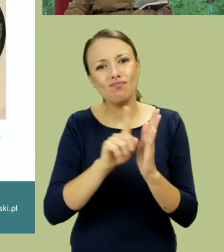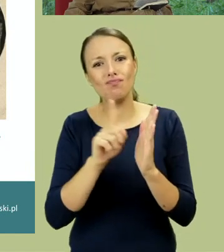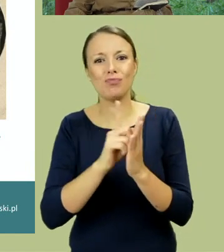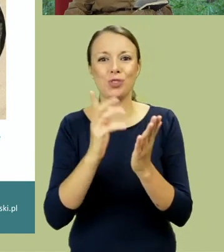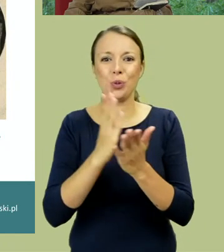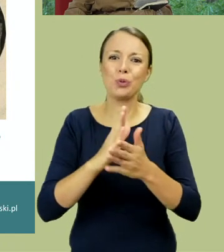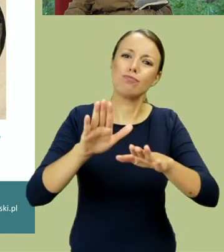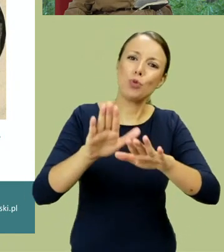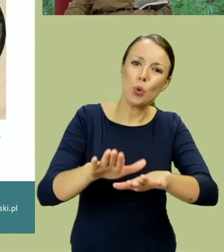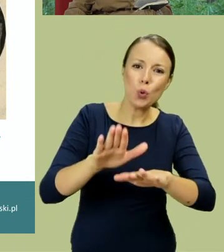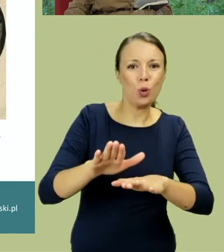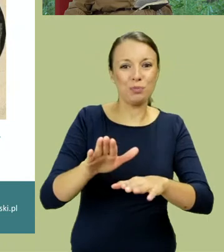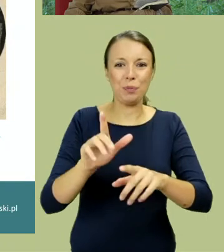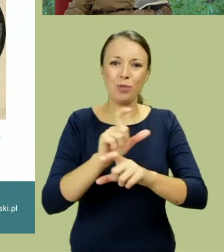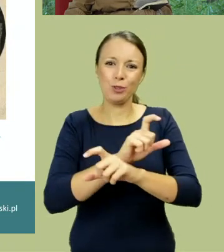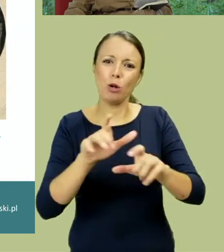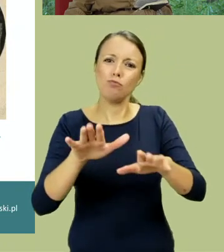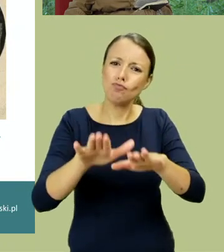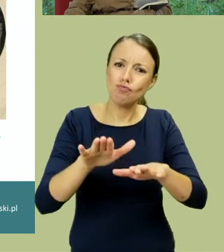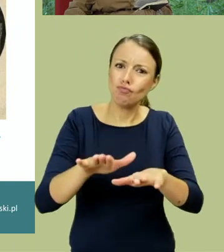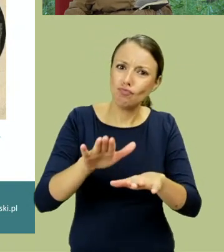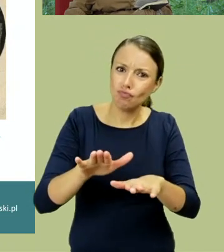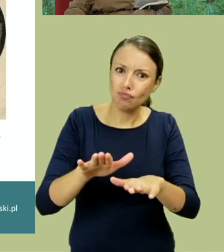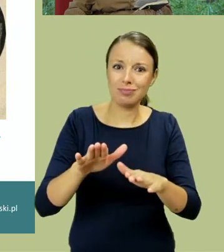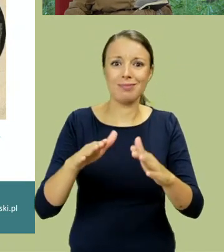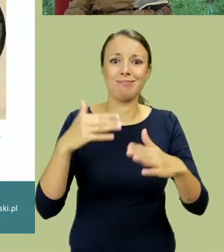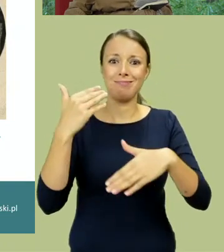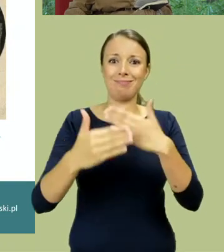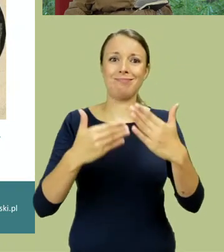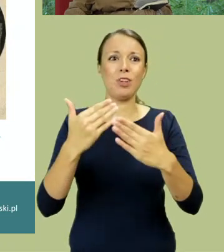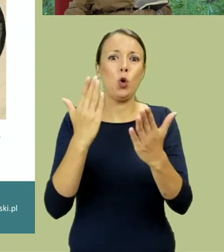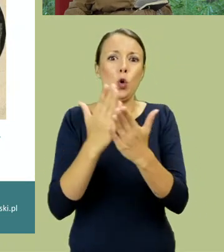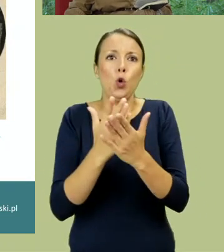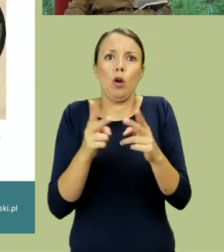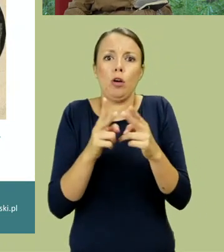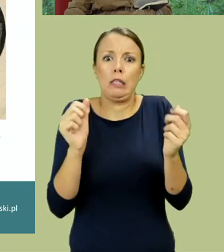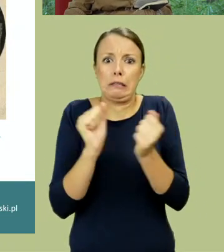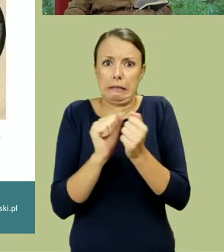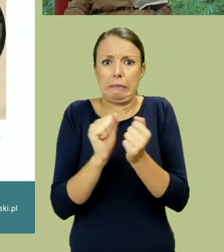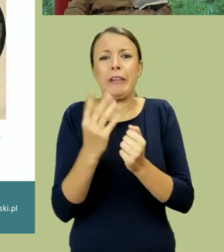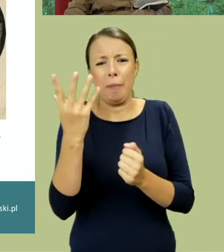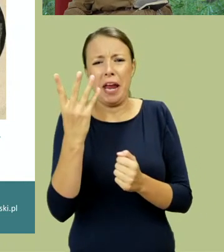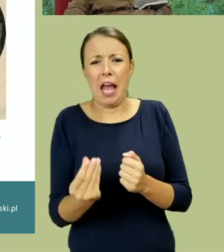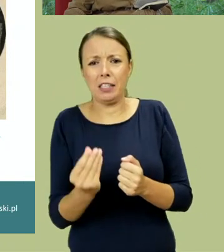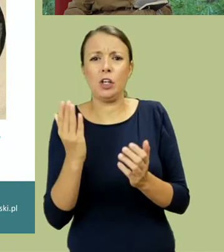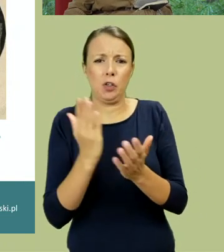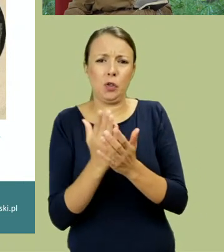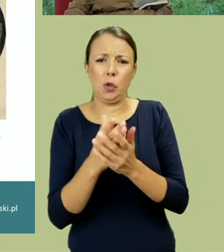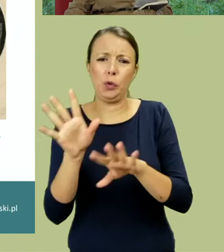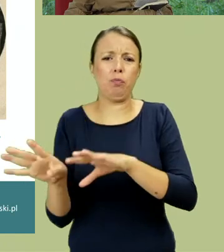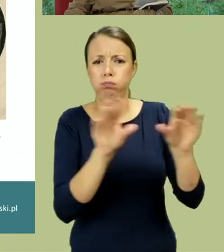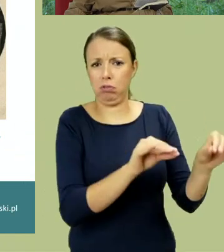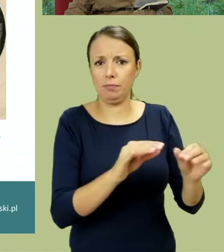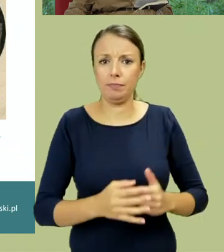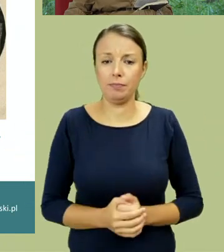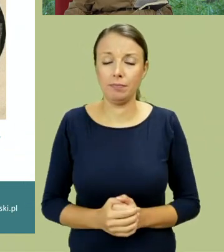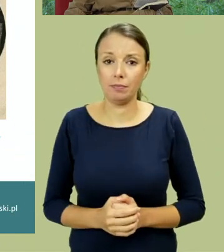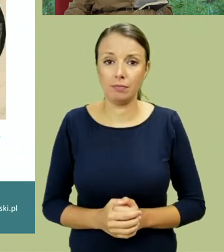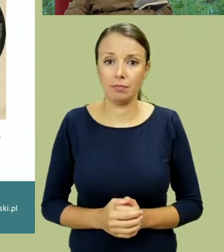spędzałam tam czas, dopóki nie zrobiło się właściwie zimno jesienią. Józef